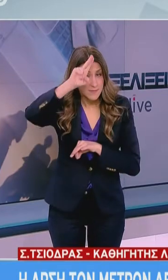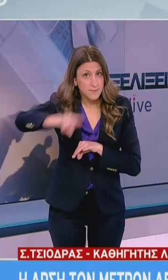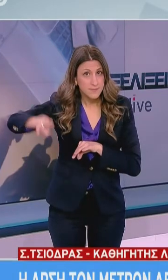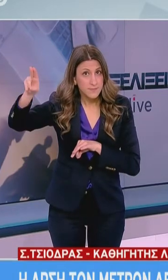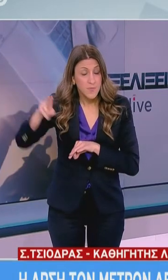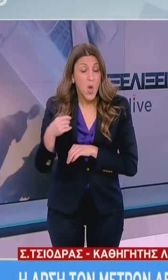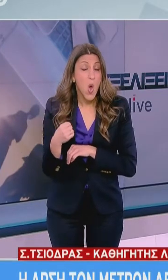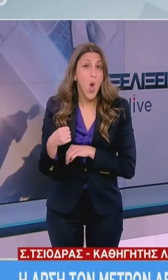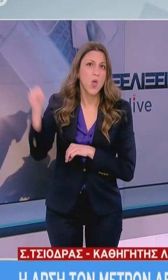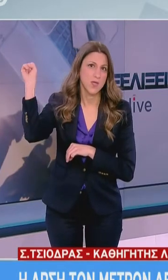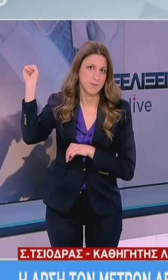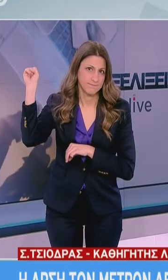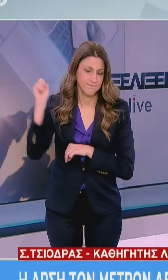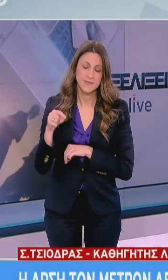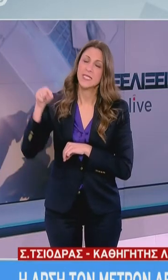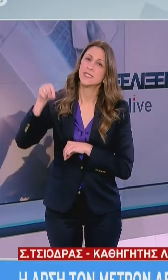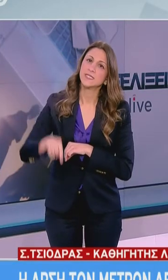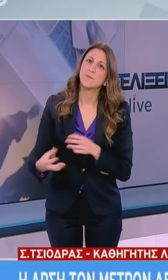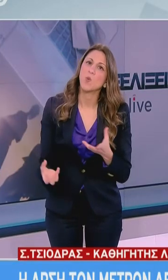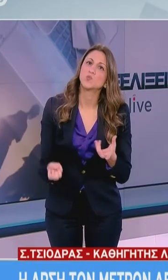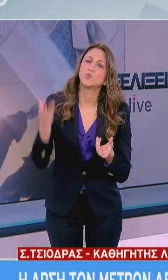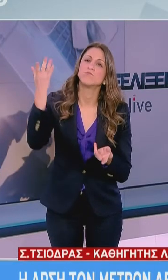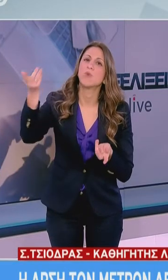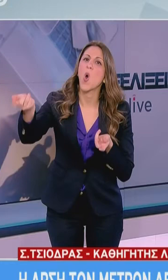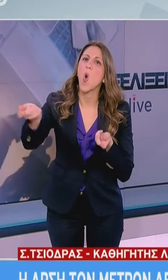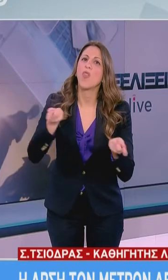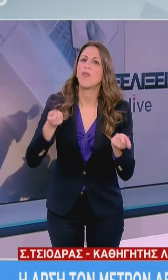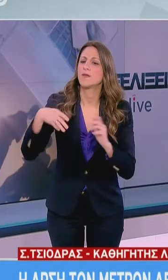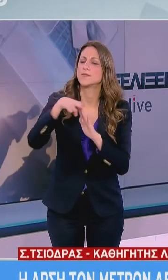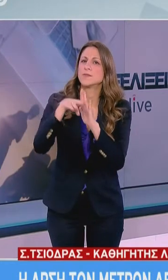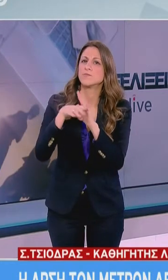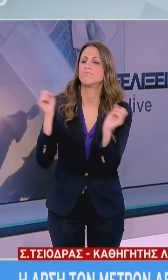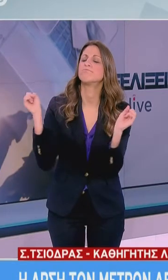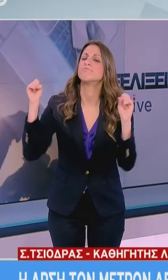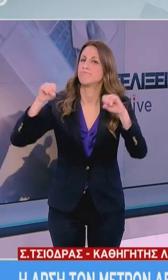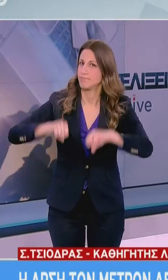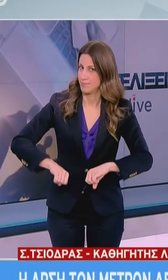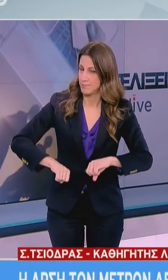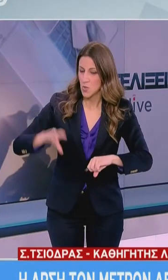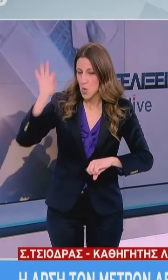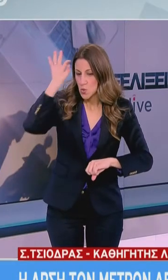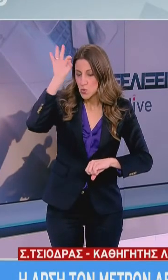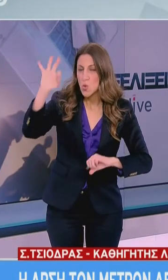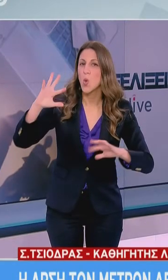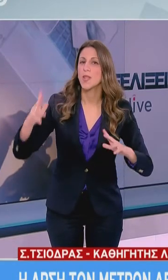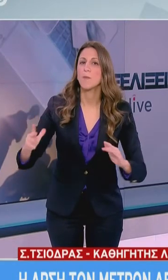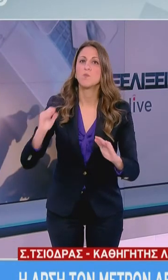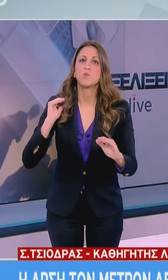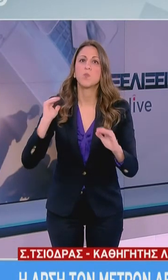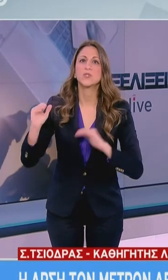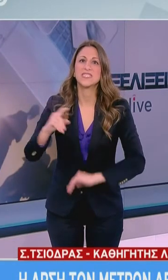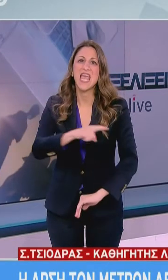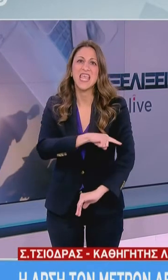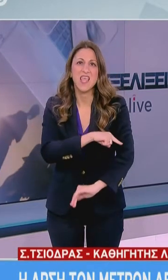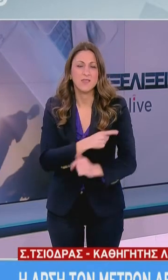Σήμερα εγκρίθηκαν οι τελικές οδηγίες προληπτικής φαρμακευτικής αγωγής και μετεκθεσιακής προφύλαξης υγειονομικούς που εργάζονται